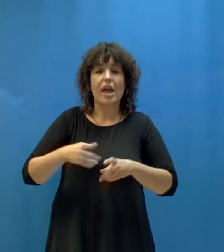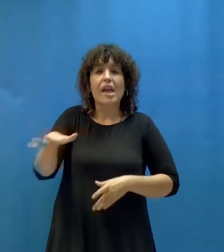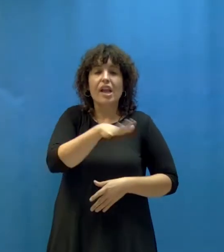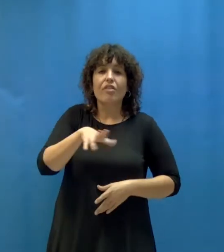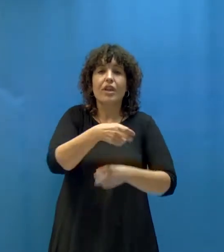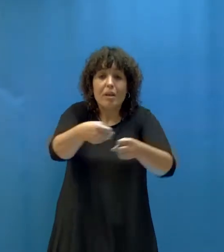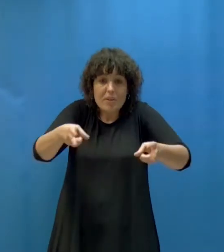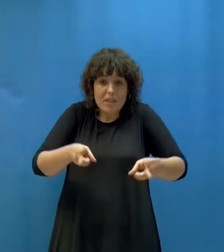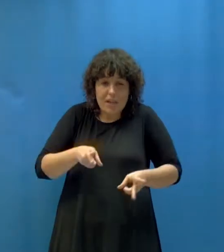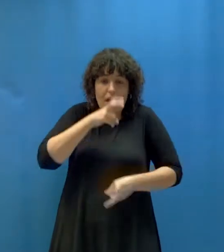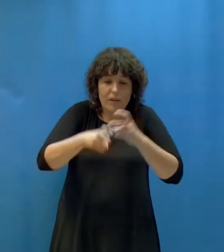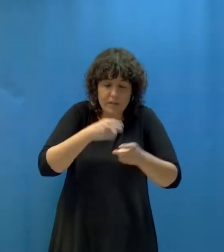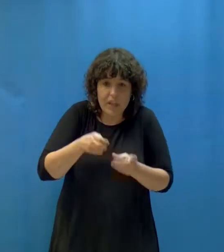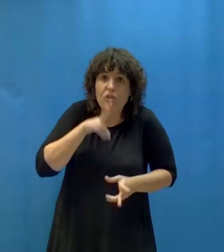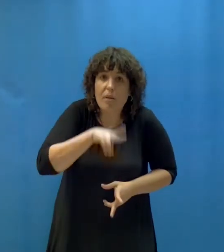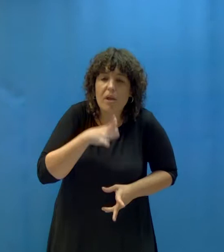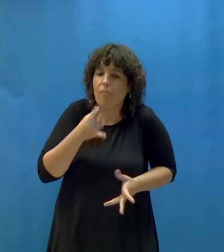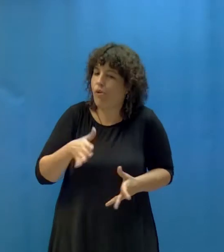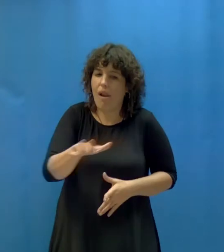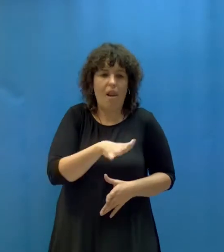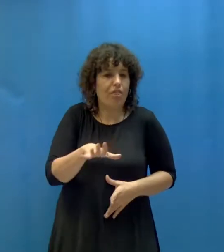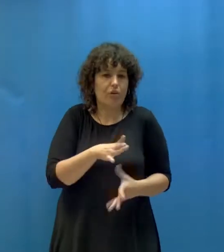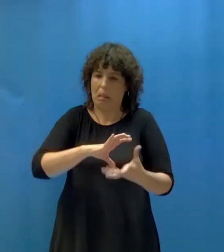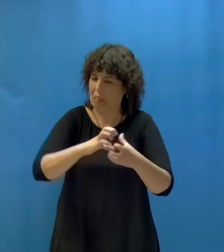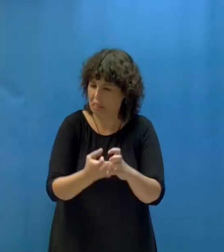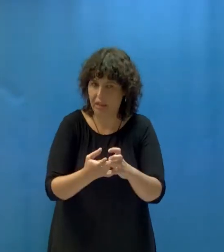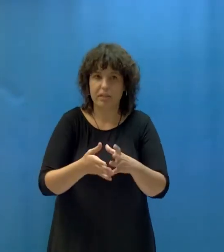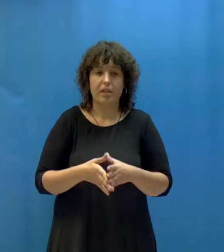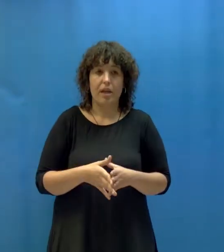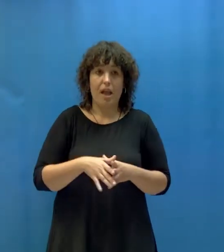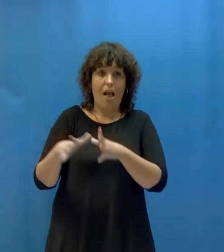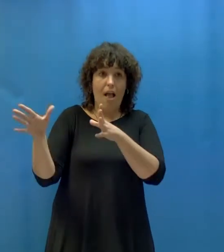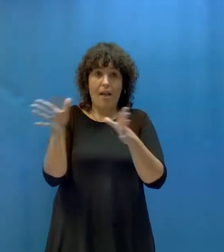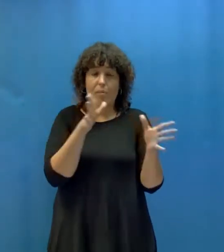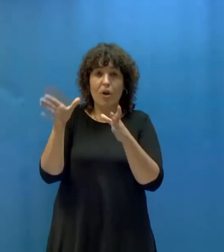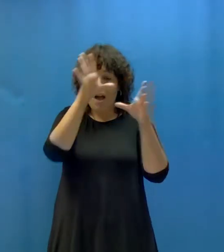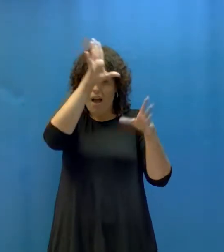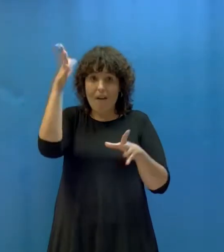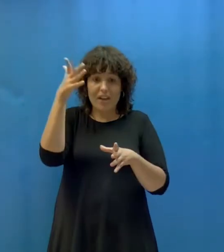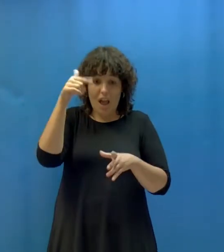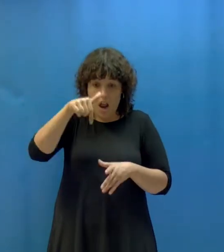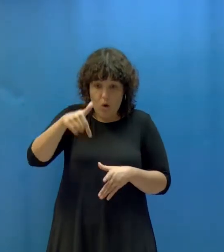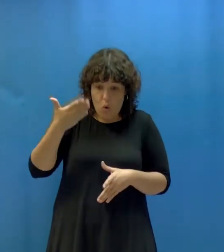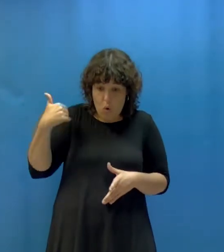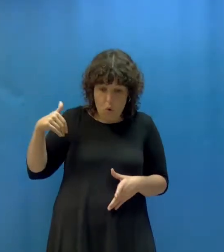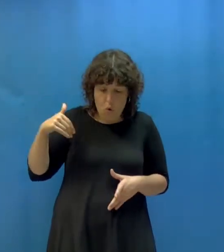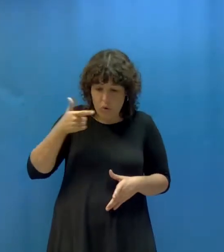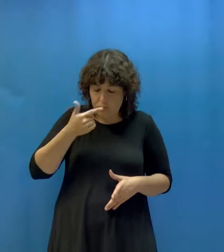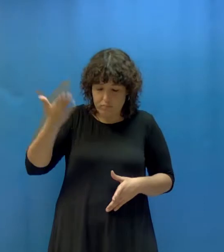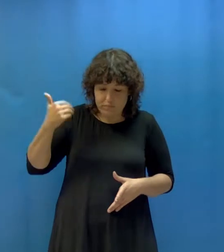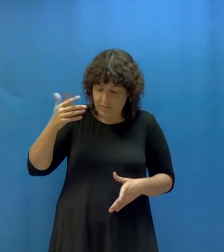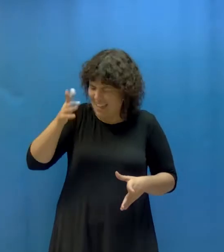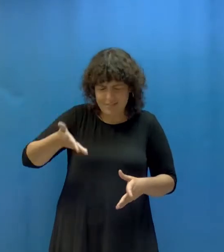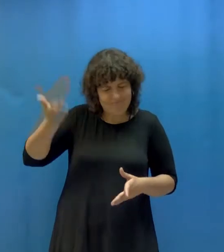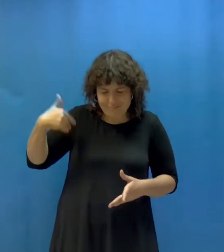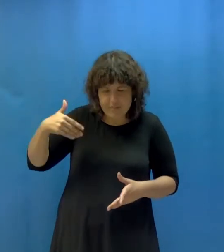eren inservibles. Aquest estiu, com també ha pogut veure la gent dels companys de Ciutadans, hem estat fent unes reformes importants per a